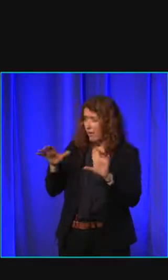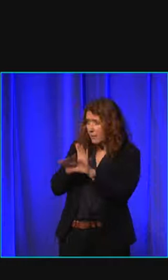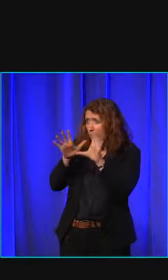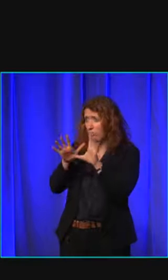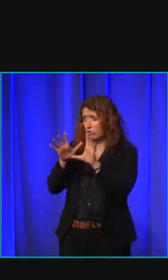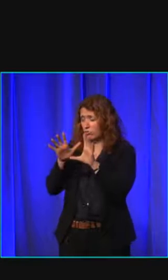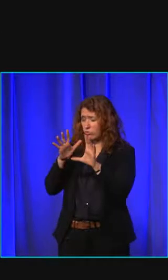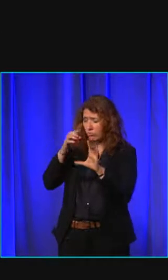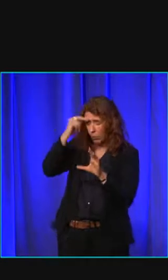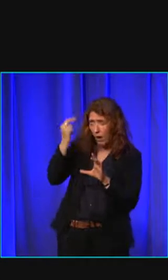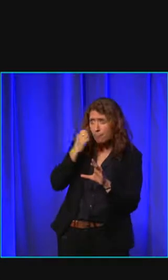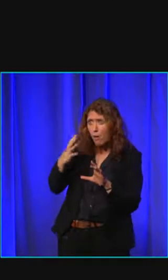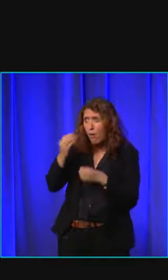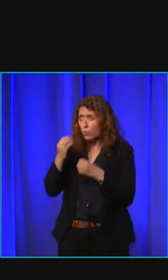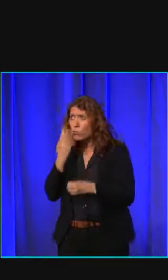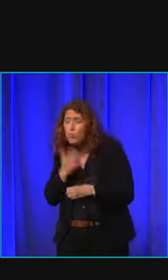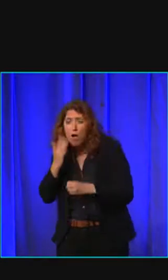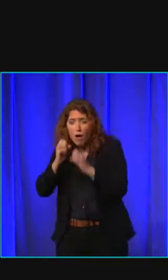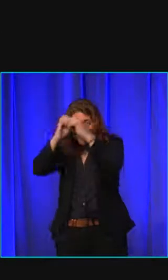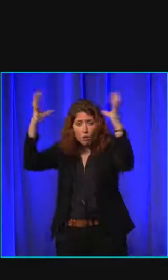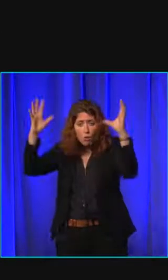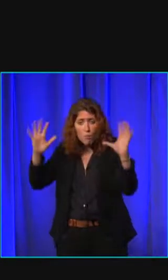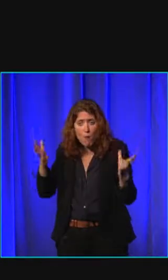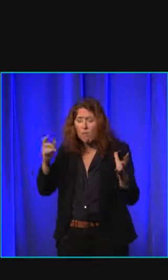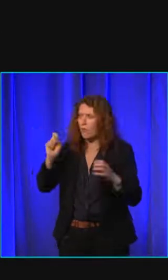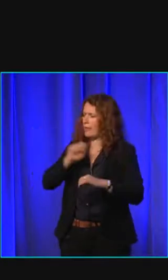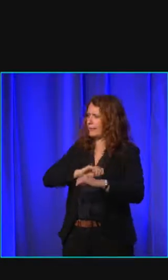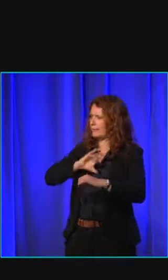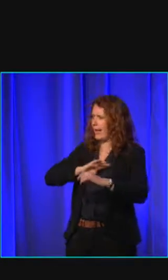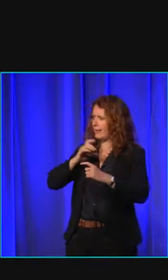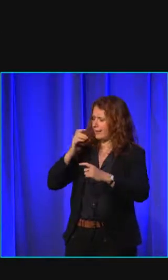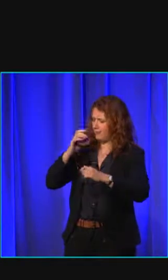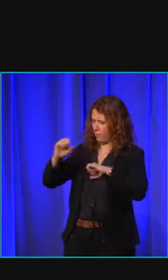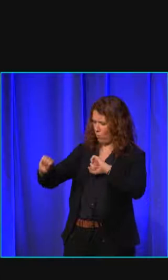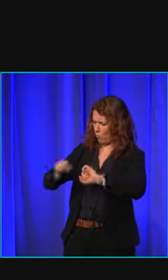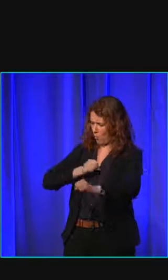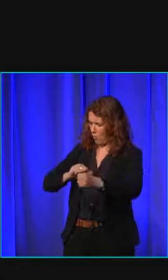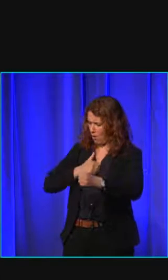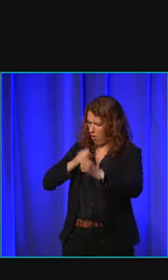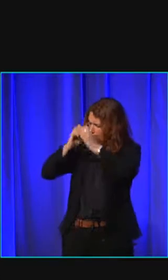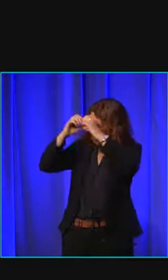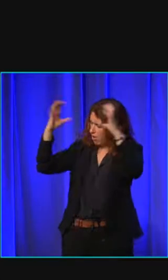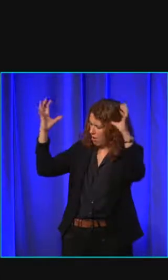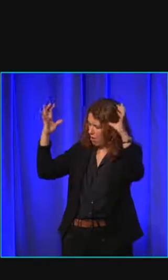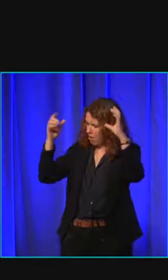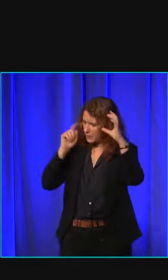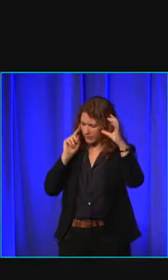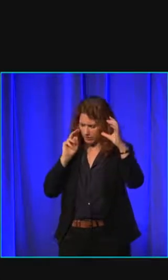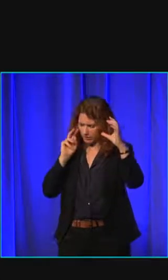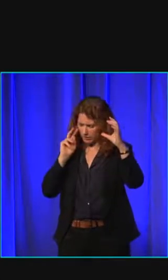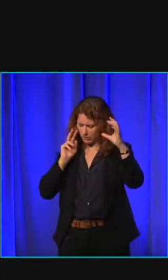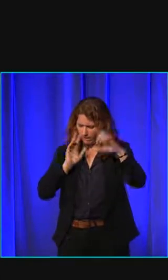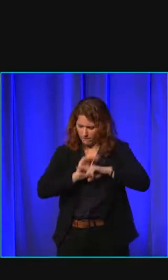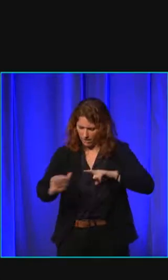couleur? Est-ce qu'il faut visualiser le mouvement que l'on fait dans sa tête à la même vitesse que le mouvement qu'on fait